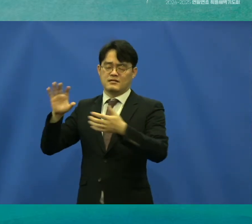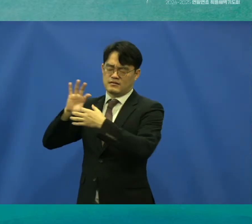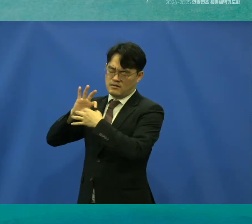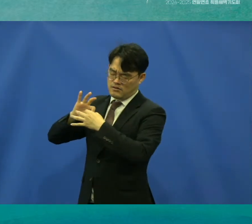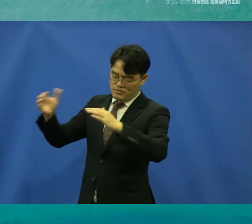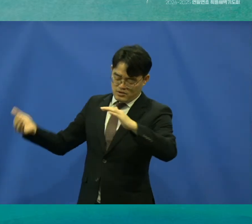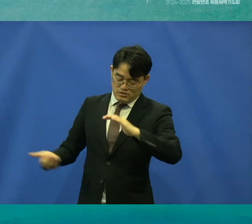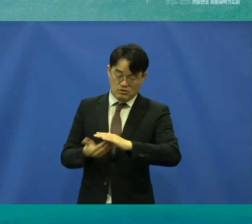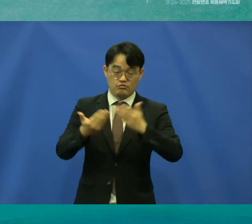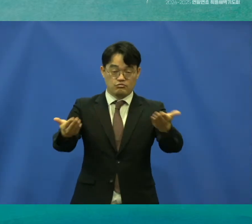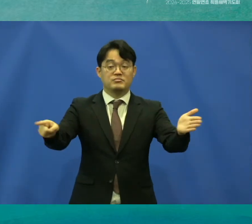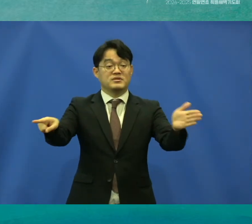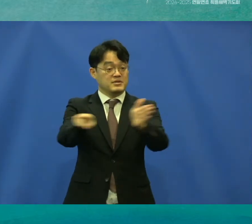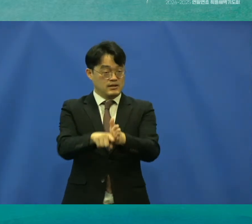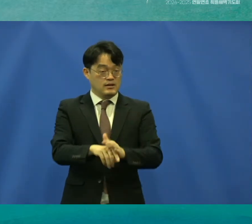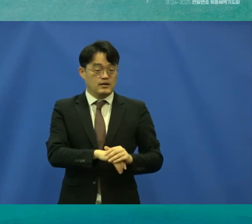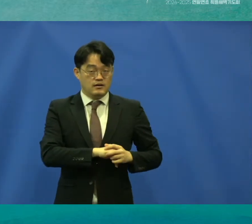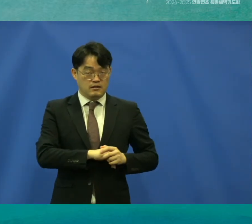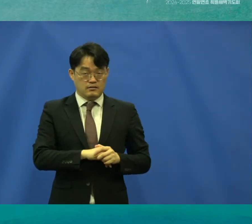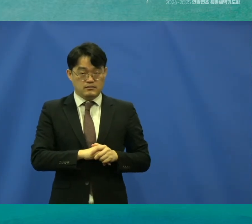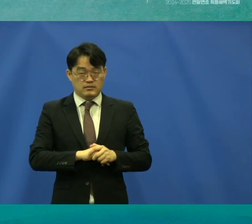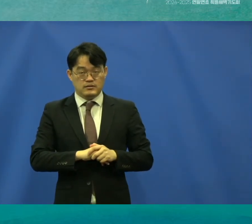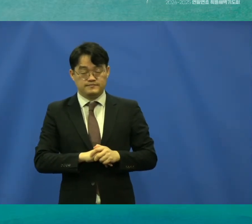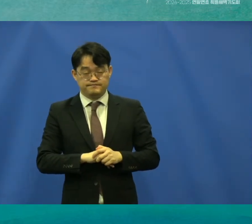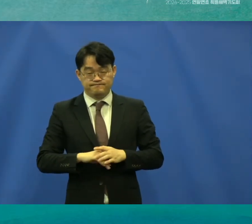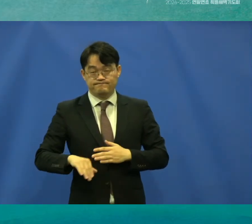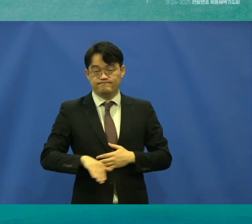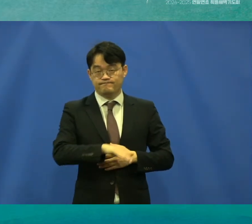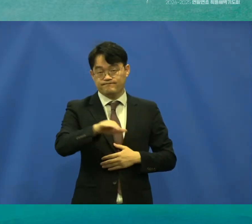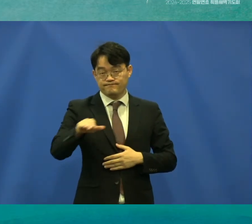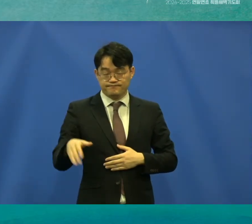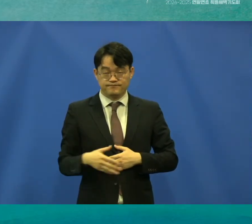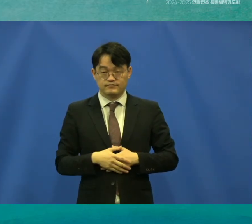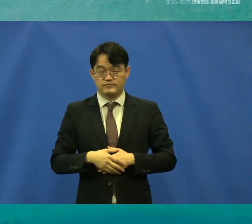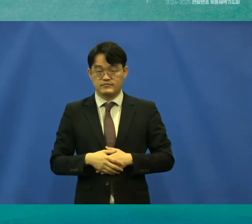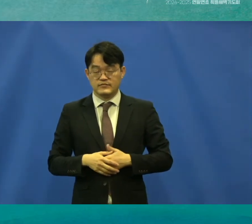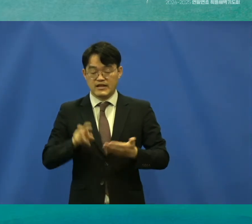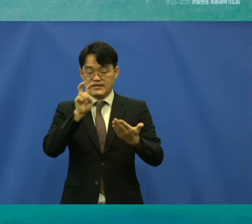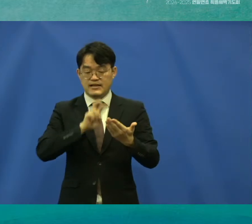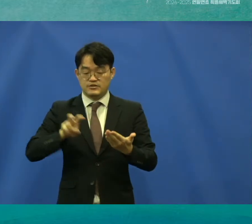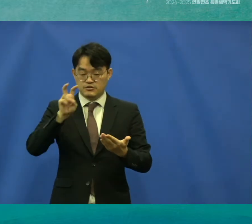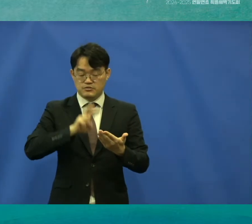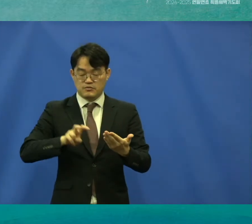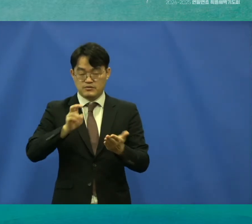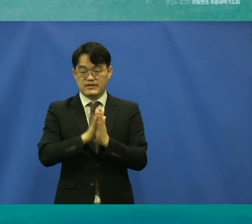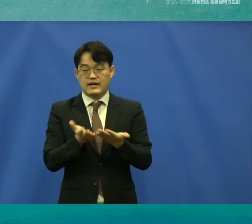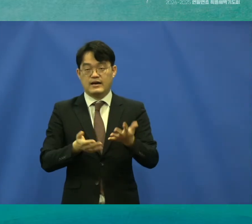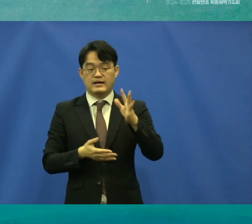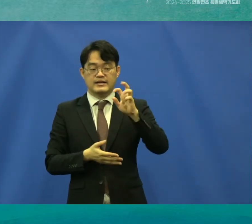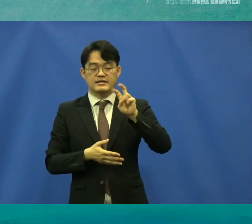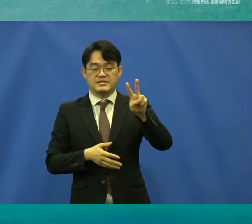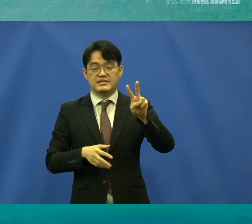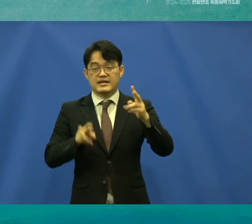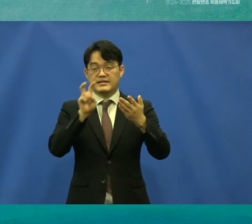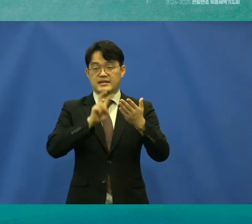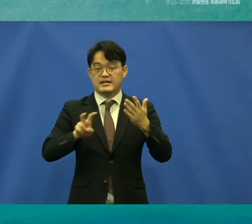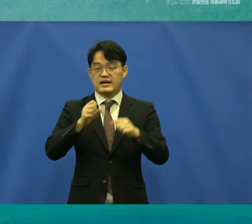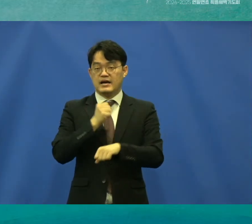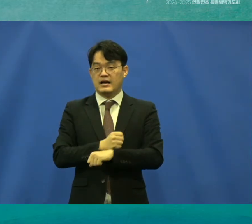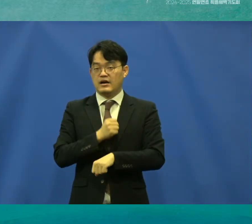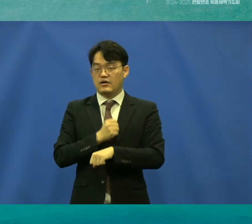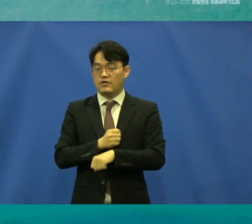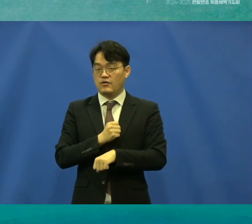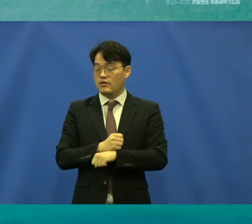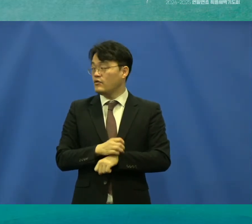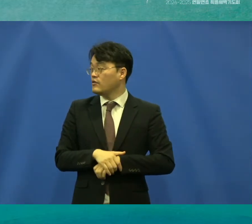줄로 믿습니다. 자, 우리 42장 찬양 하나 힘있게 한번 부르고, 제가 오늘 한 10분 더